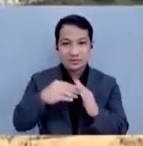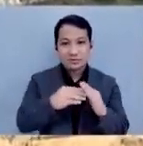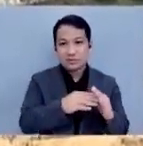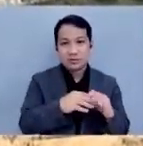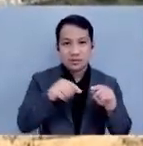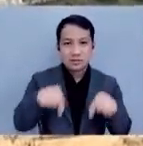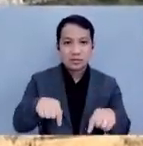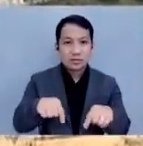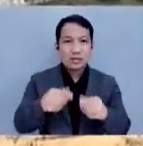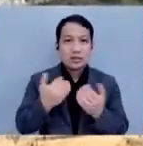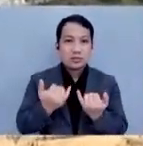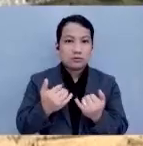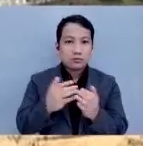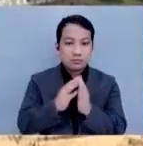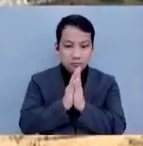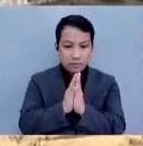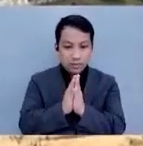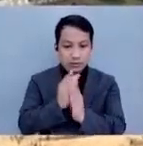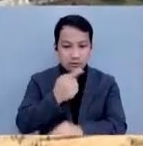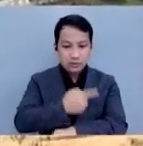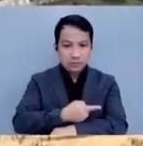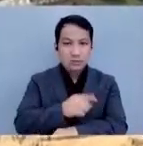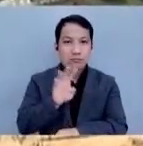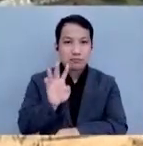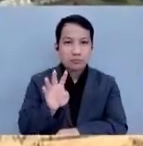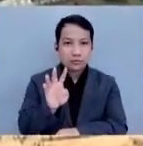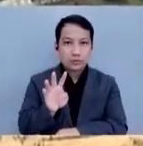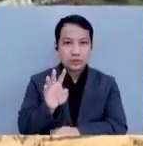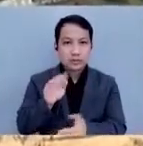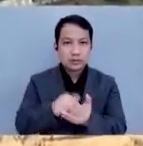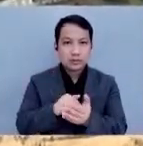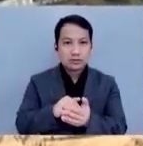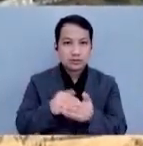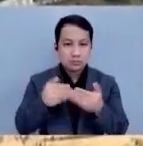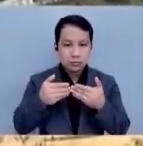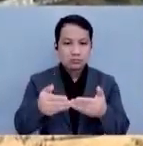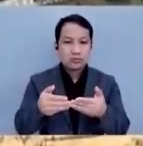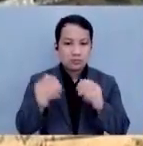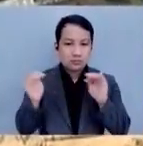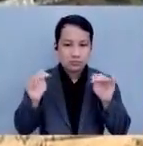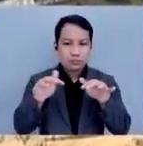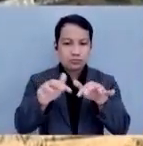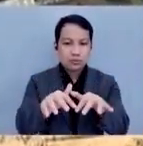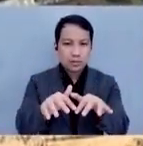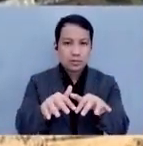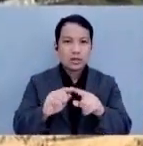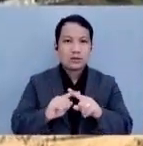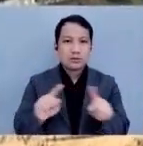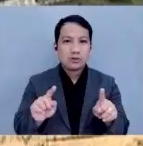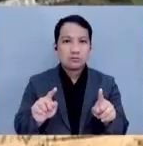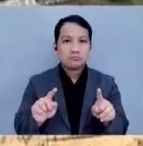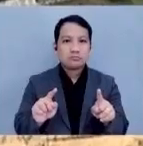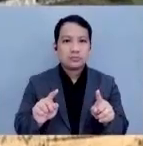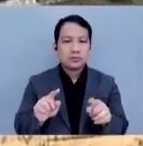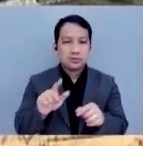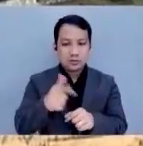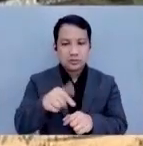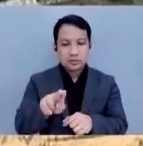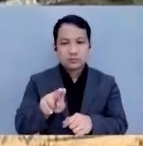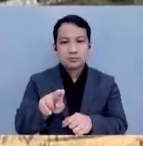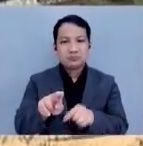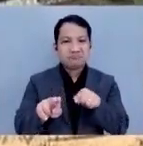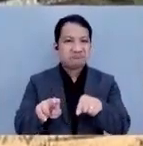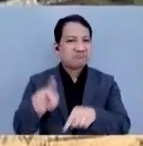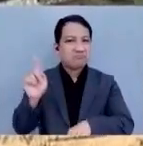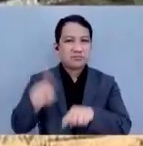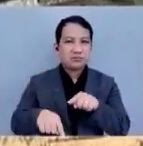day ay may 40,000 umano na faithfuls yung makikita natin dyan. Pero sabi ng ilang mga lokal dito, sa ngayon,